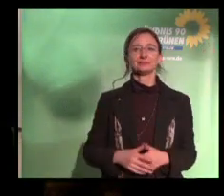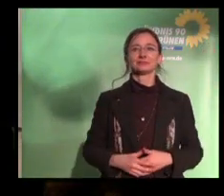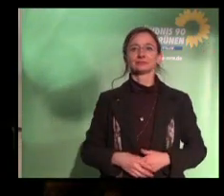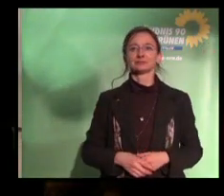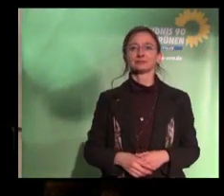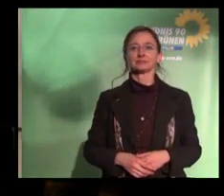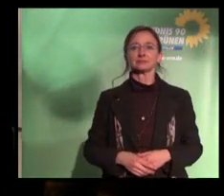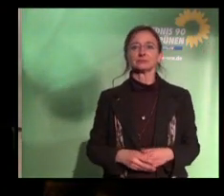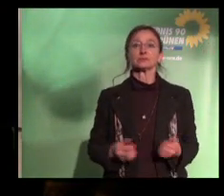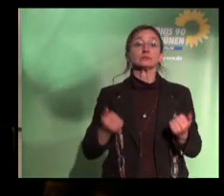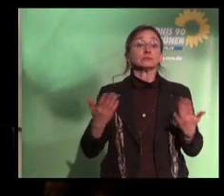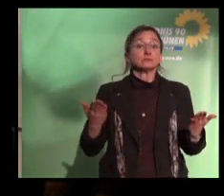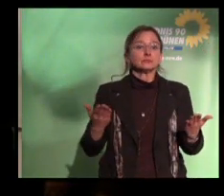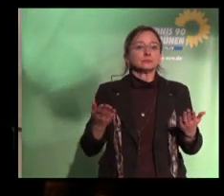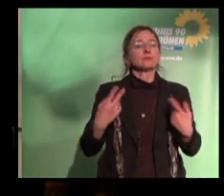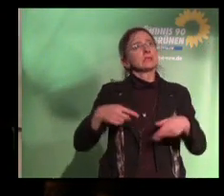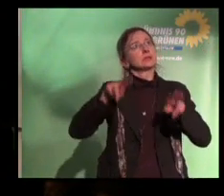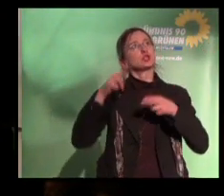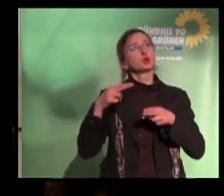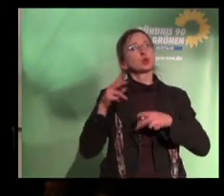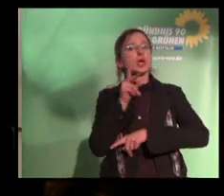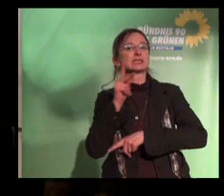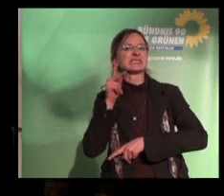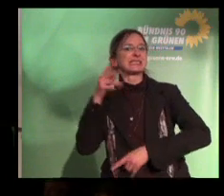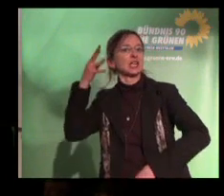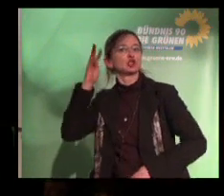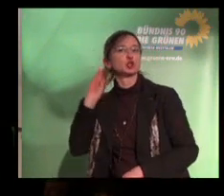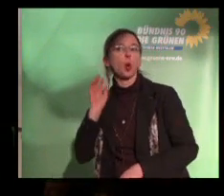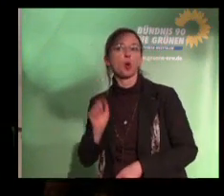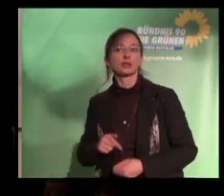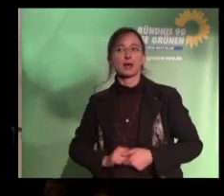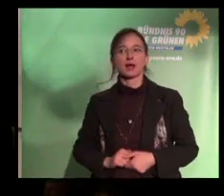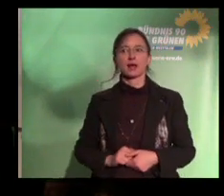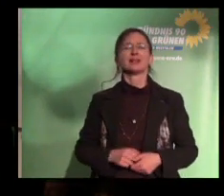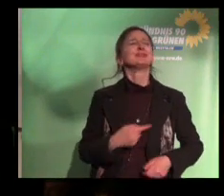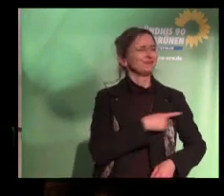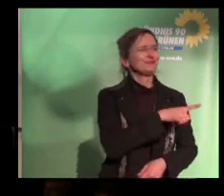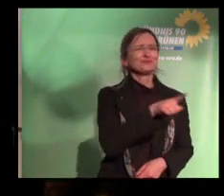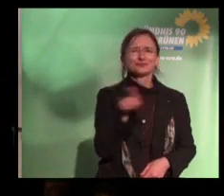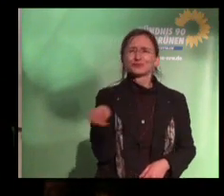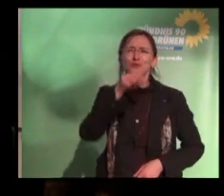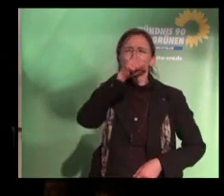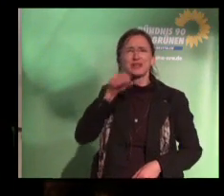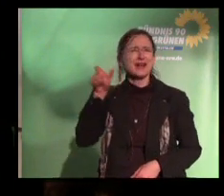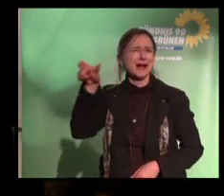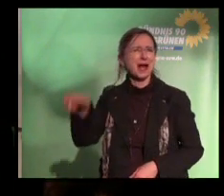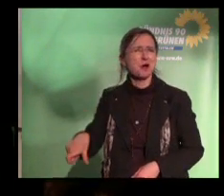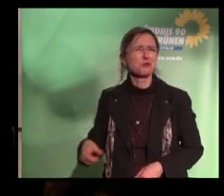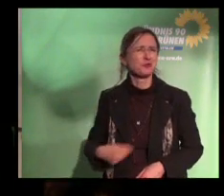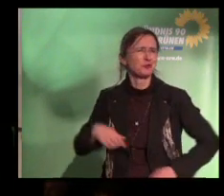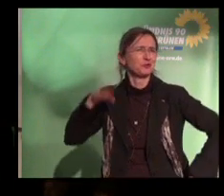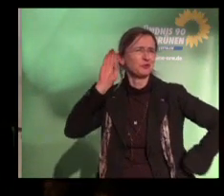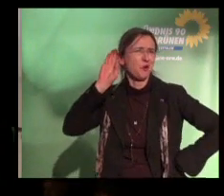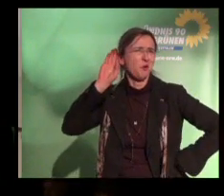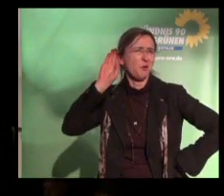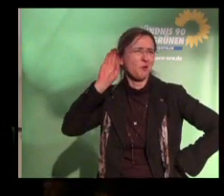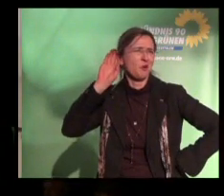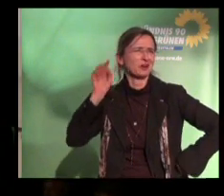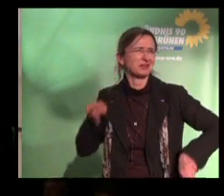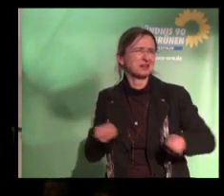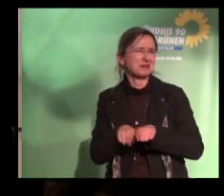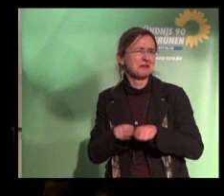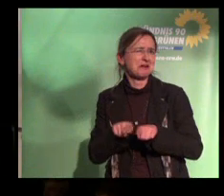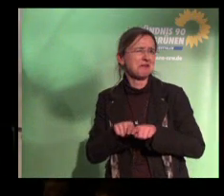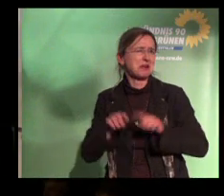Doch zurück zu Christina Schröder. Die mögt ihr ja so gerne, habe ich auch eben schon gemerkt, ja, an den Beifallsbekundungen. Ja.